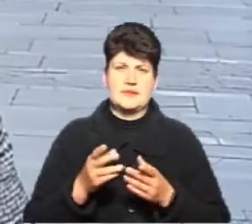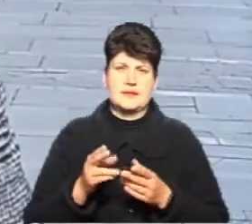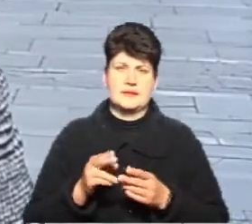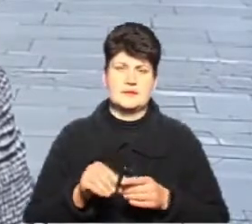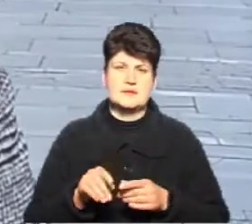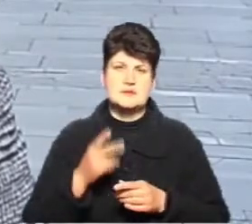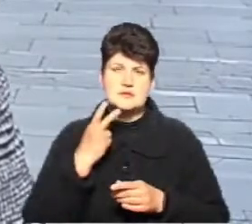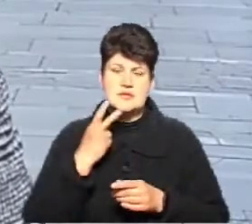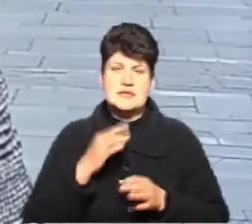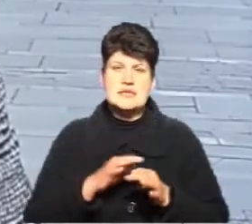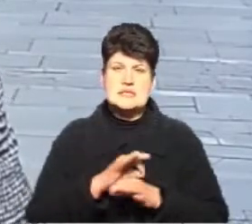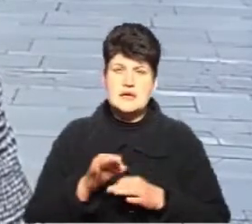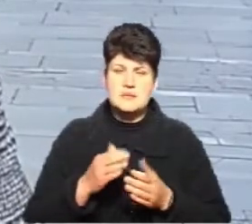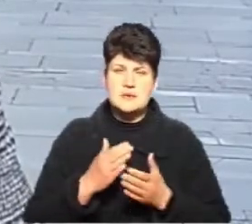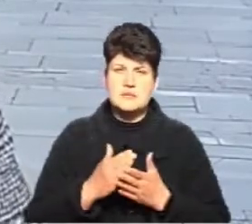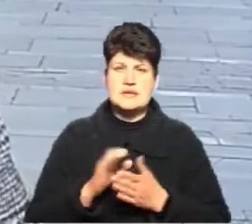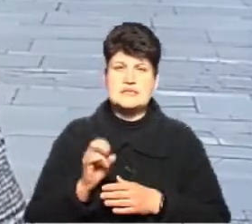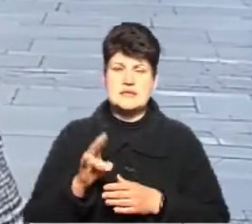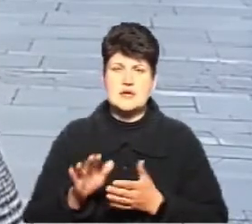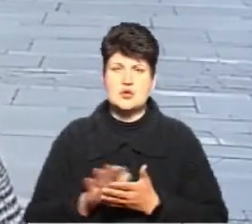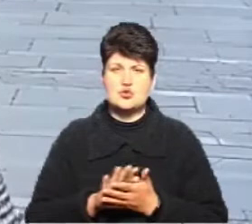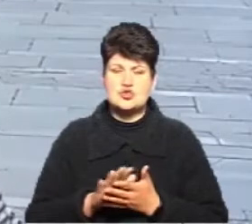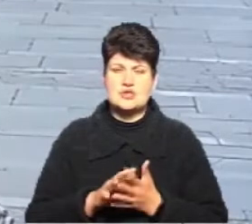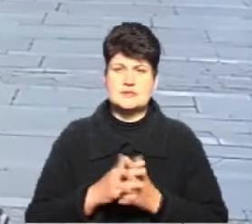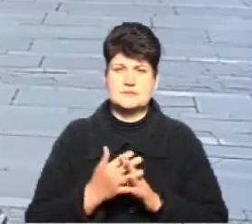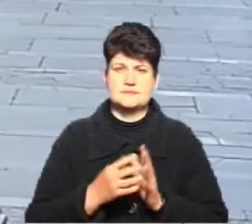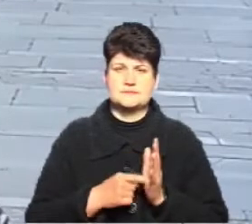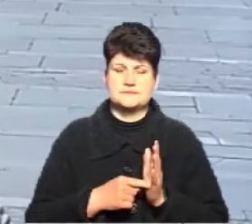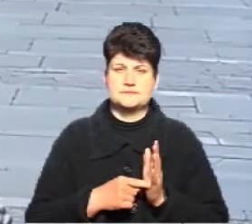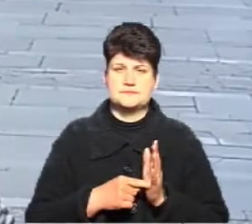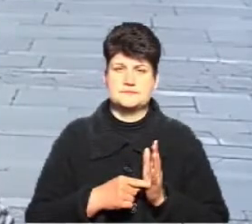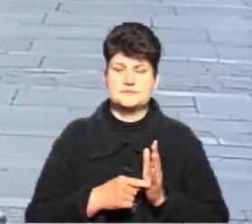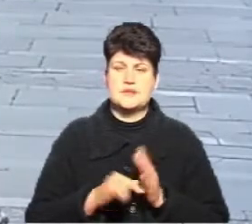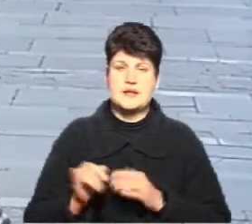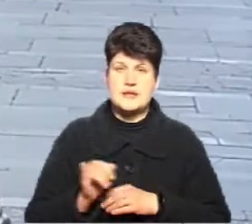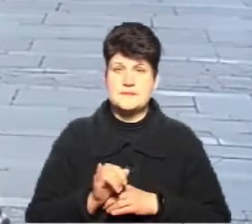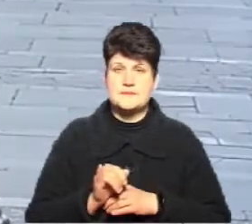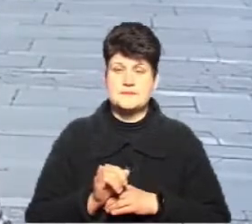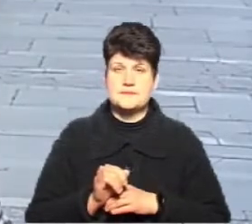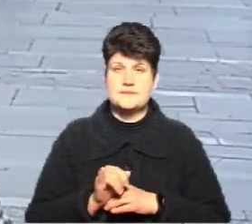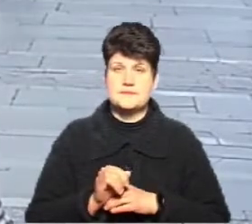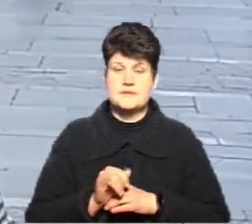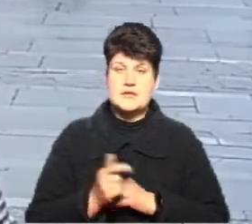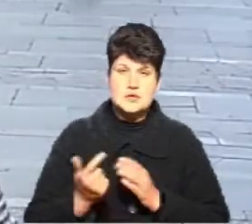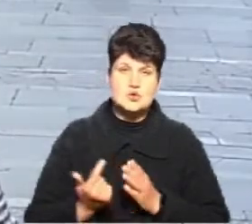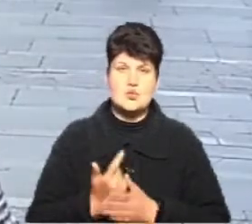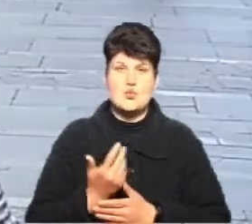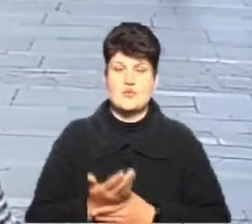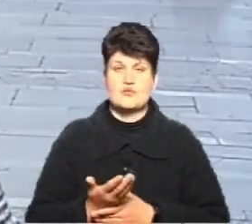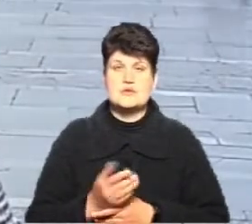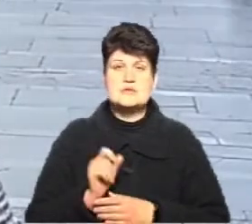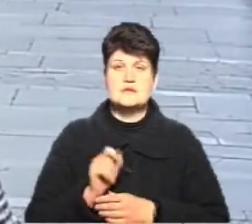схемами санітарної очистки населених пунктів. І, знову ж таки, задача органів